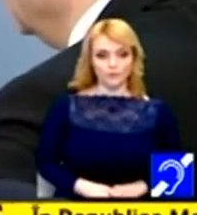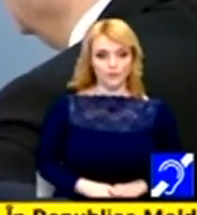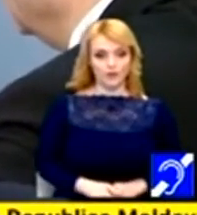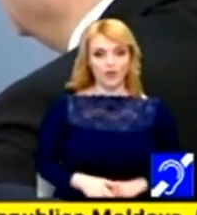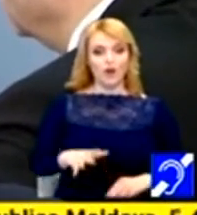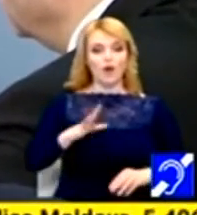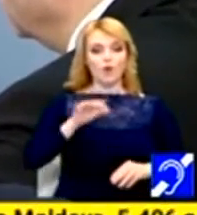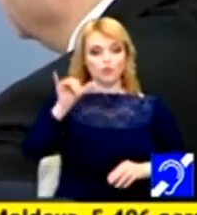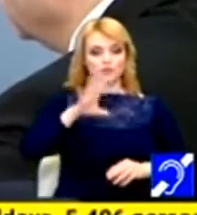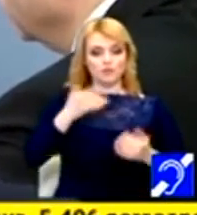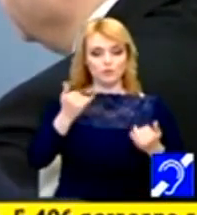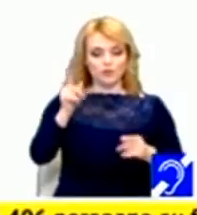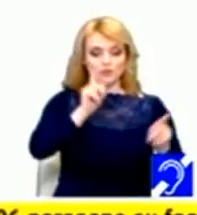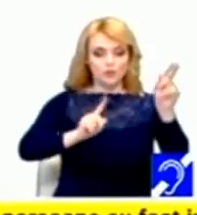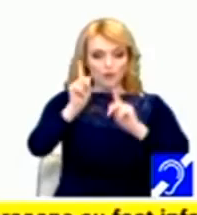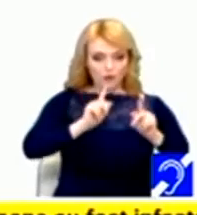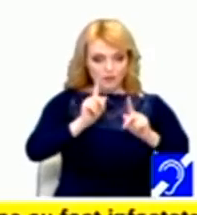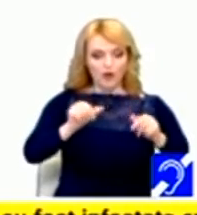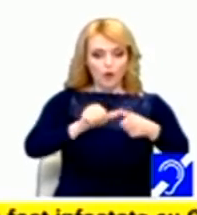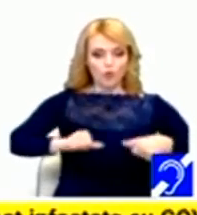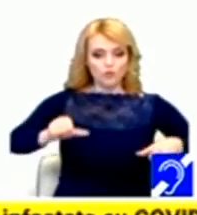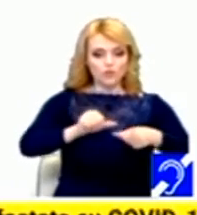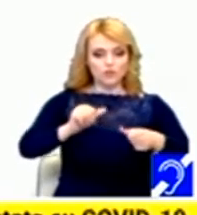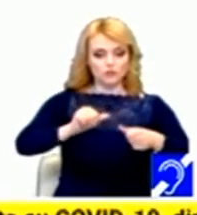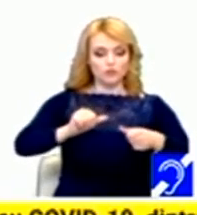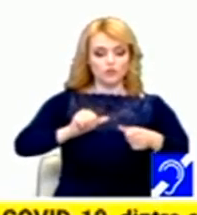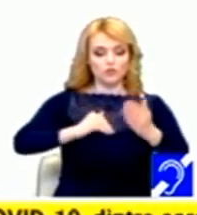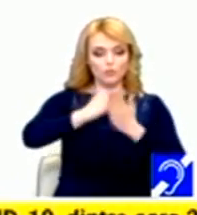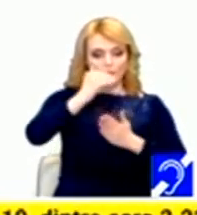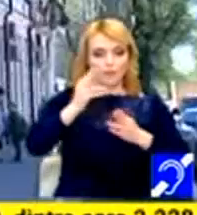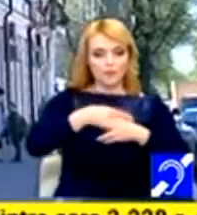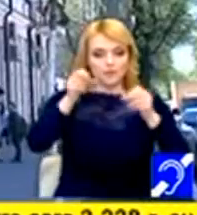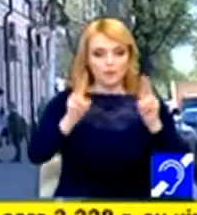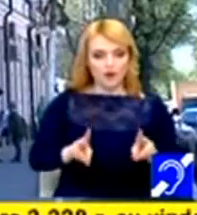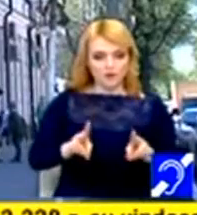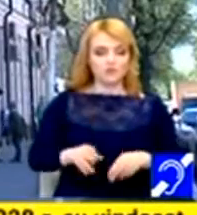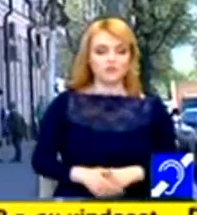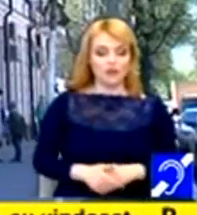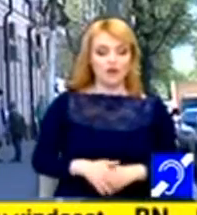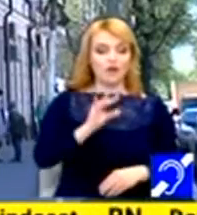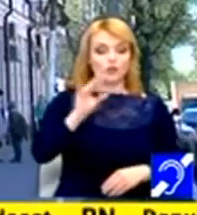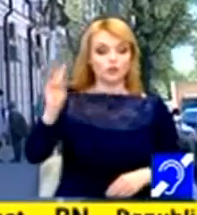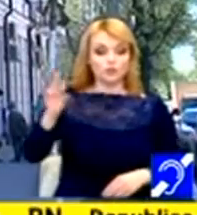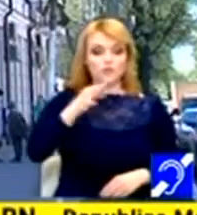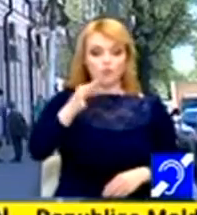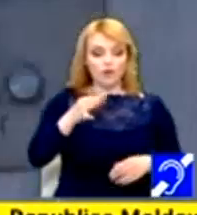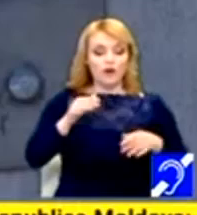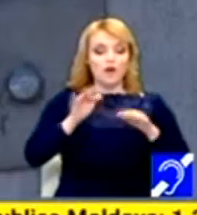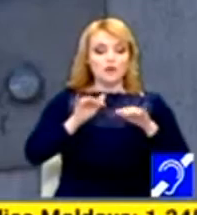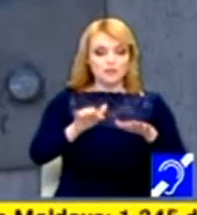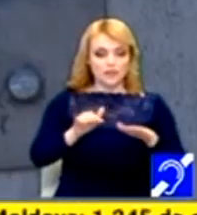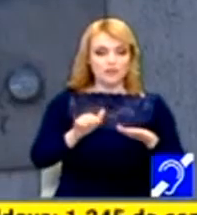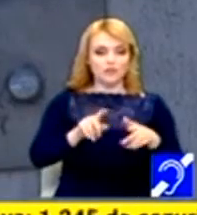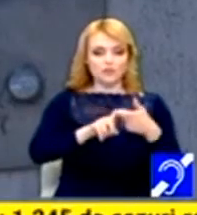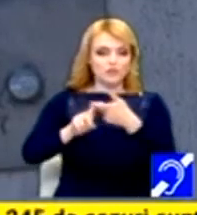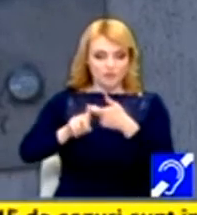După ședința Consiliului Suprem de Securitate, convocată la inițiativa președintelui, Igor Dodon a dat asigurări că dosarul jaful